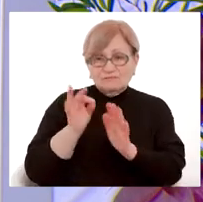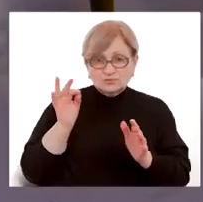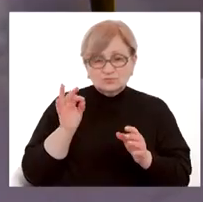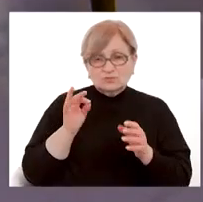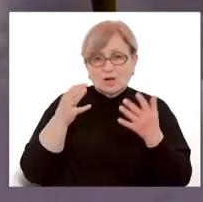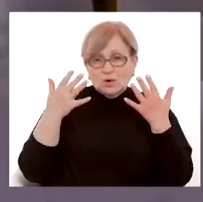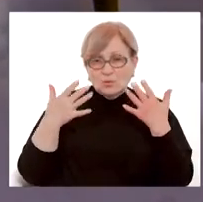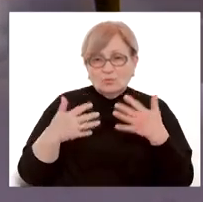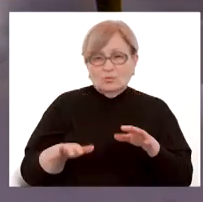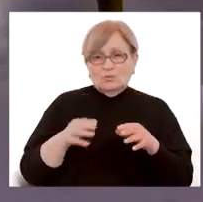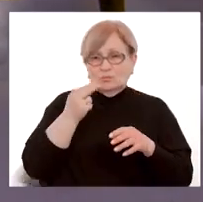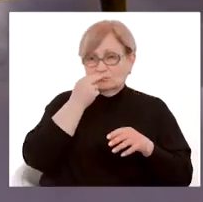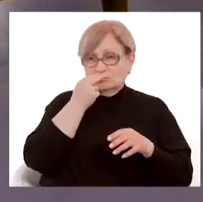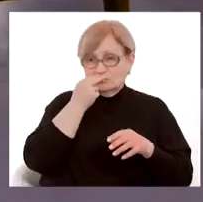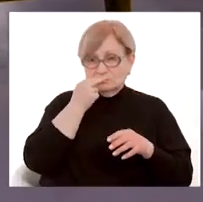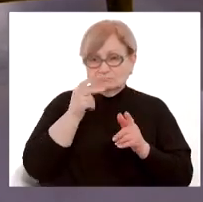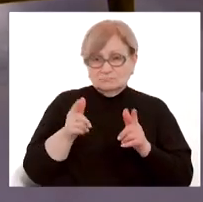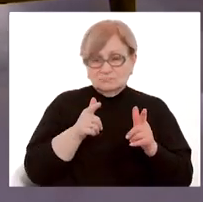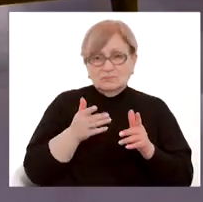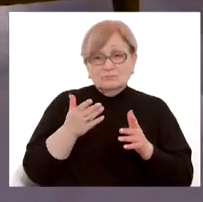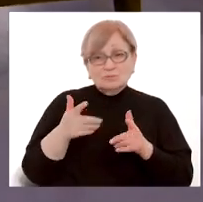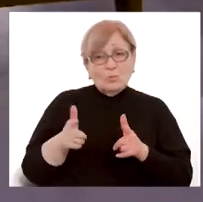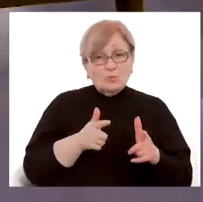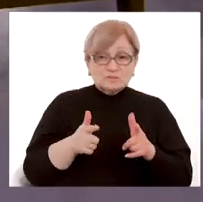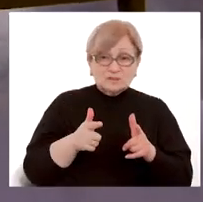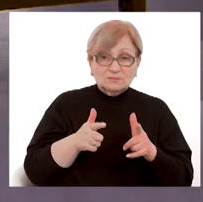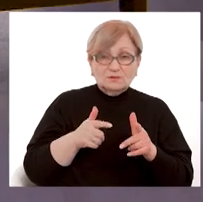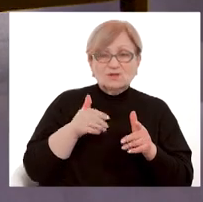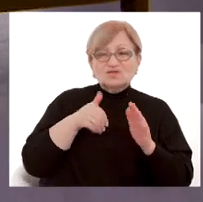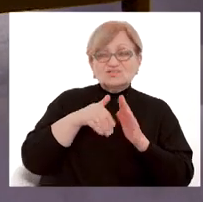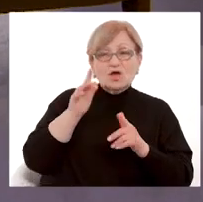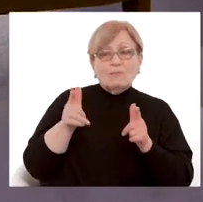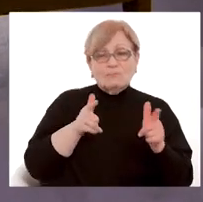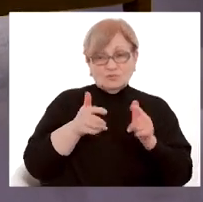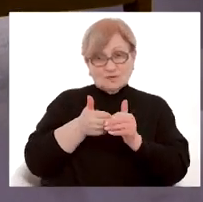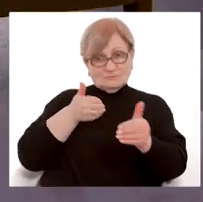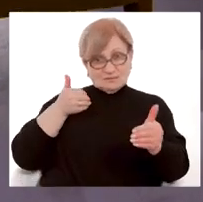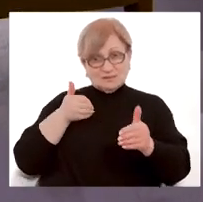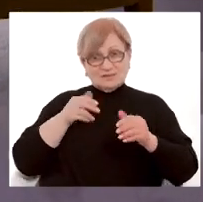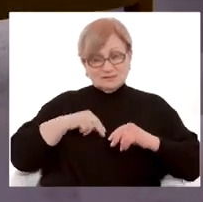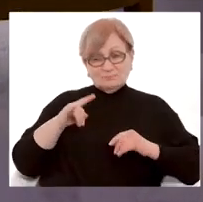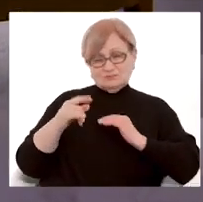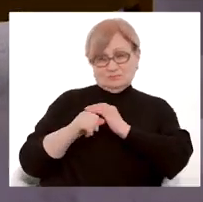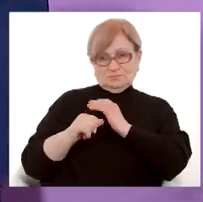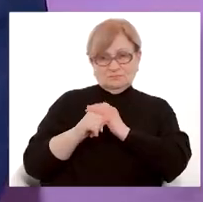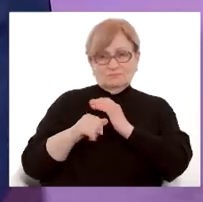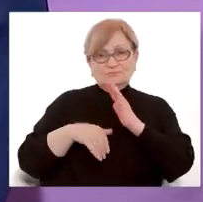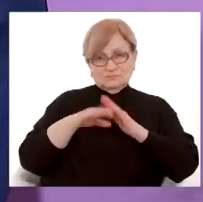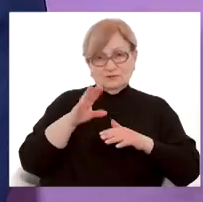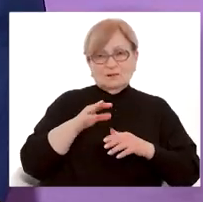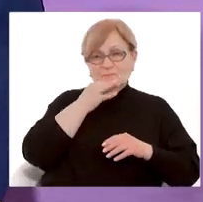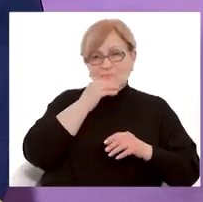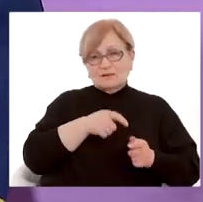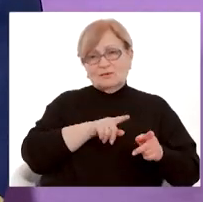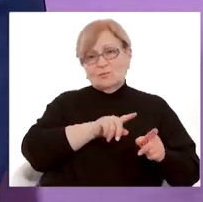რომ უკვე კვებაზე ვმუშაობთ თუ მომზადებაზე და როგორც წესი აი ყოველთვის ჯობია, რომ ჩვენ მოსამზადებელი სამუშაო ჩავატაროთ და შემდეგ გადავიდეთ